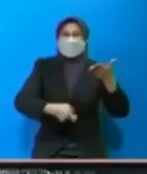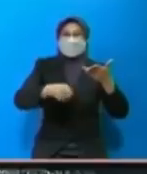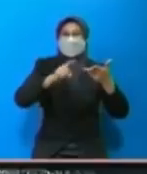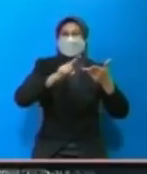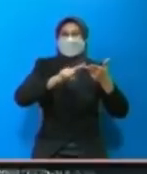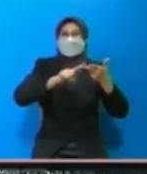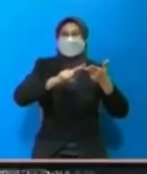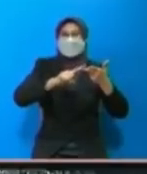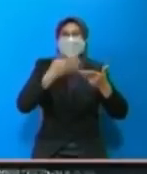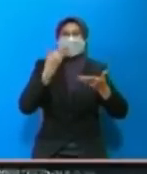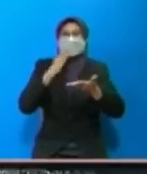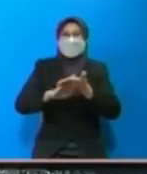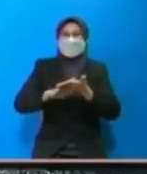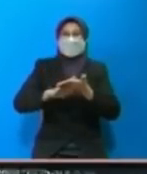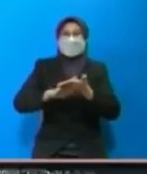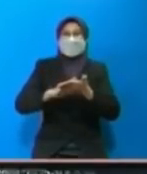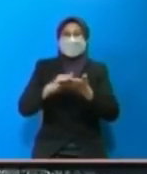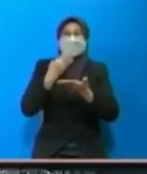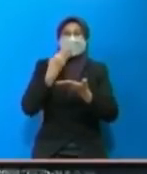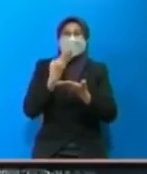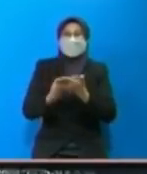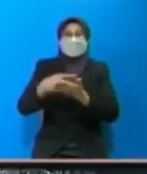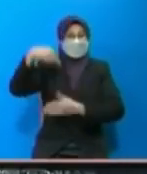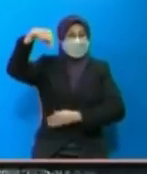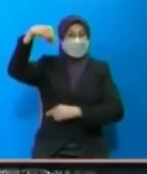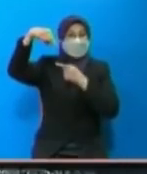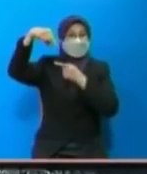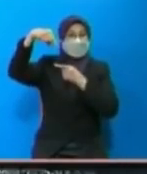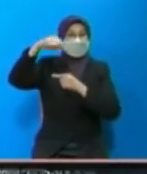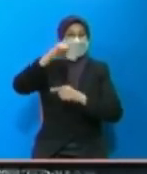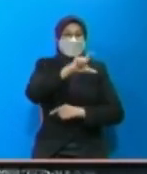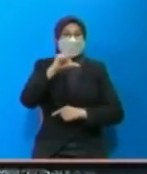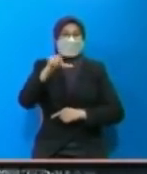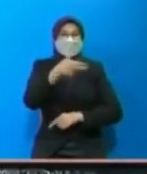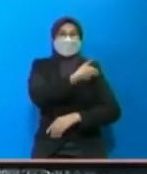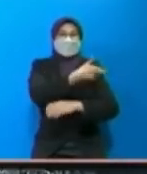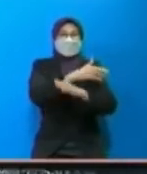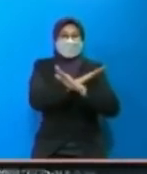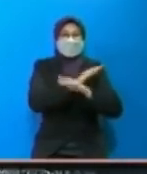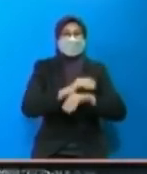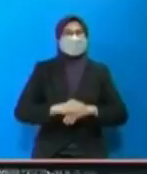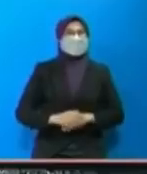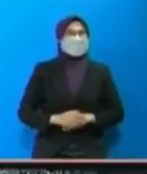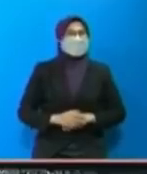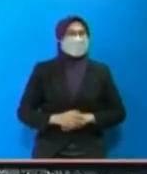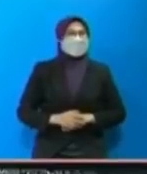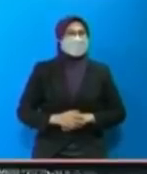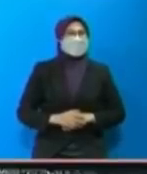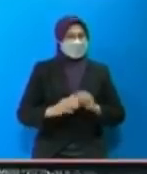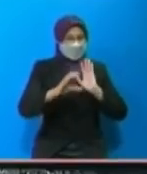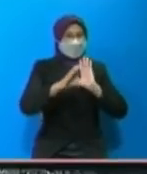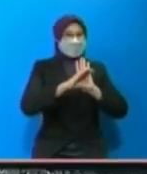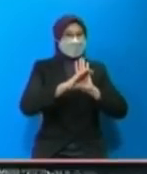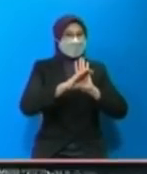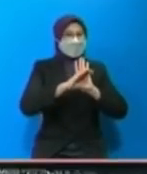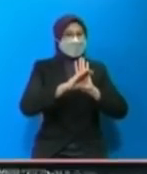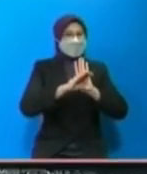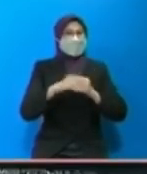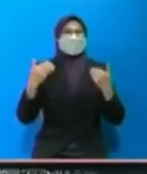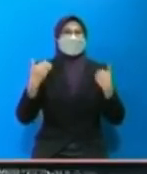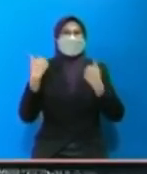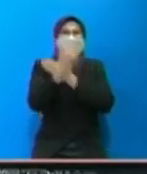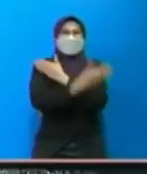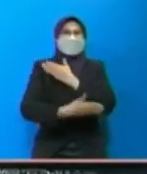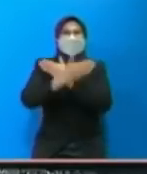LG contoh Hai Heh bagi contoh misalnya ada